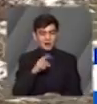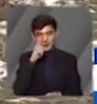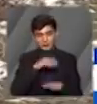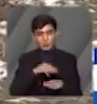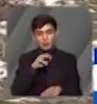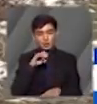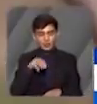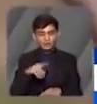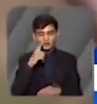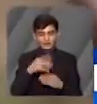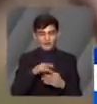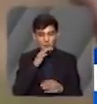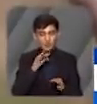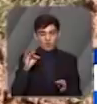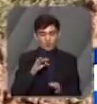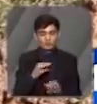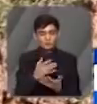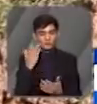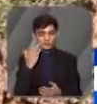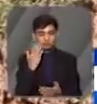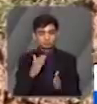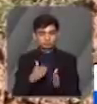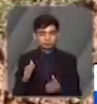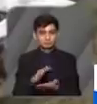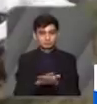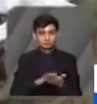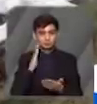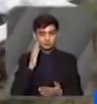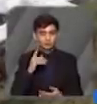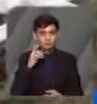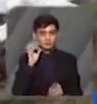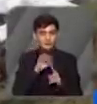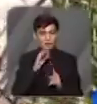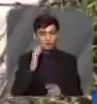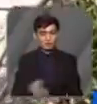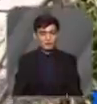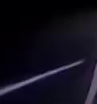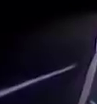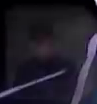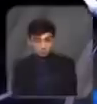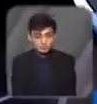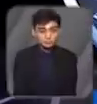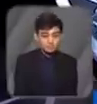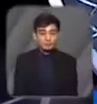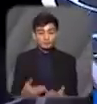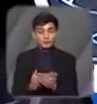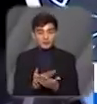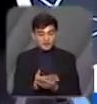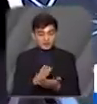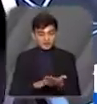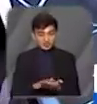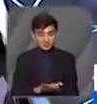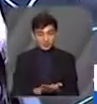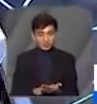айтуынша, алда бұндай абаттандыру ісіне ауқымды ден қойылмақшы екен. Мақсат Жақсыбайұлы, Информбюро, Шымкент. Тікелей эфирде